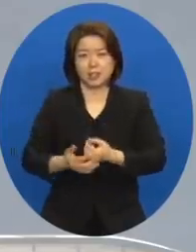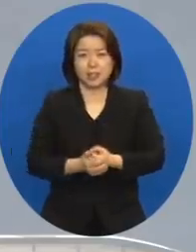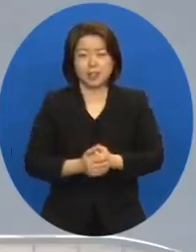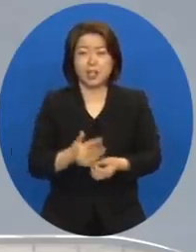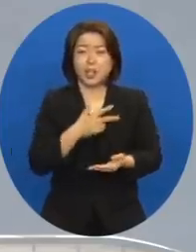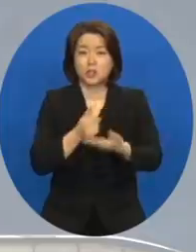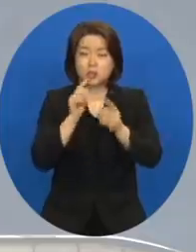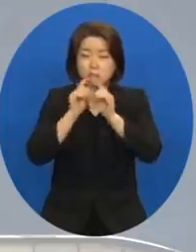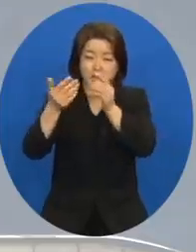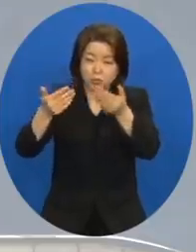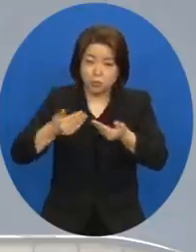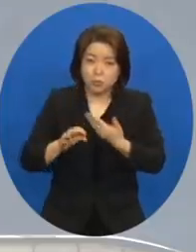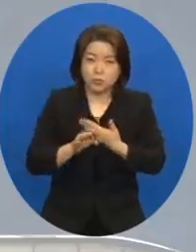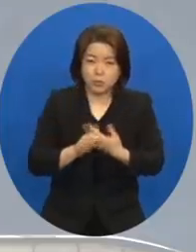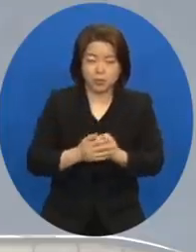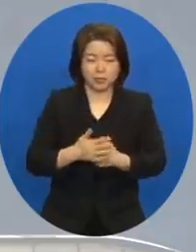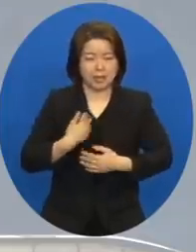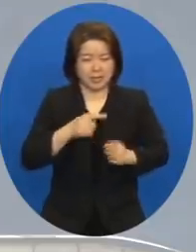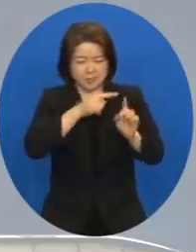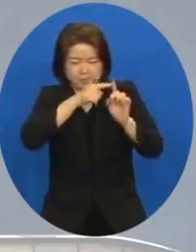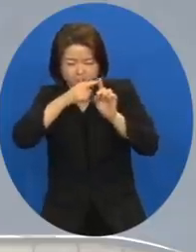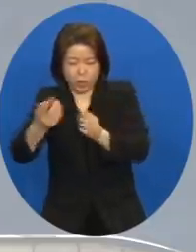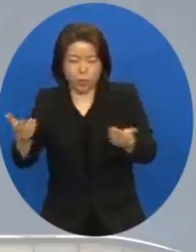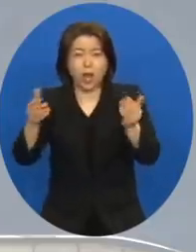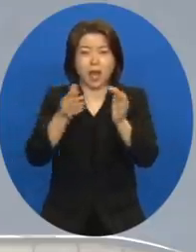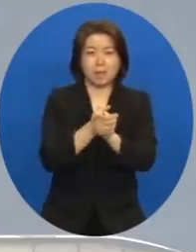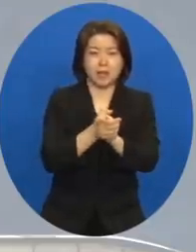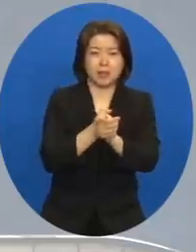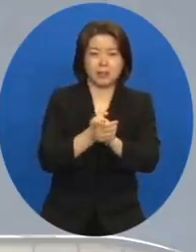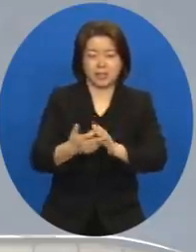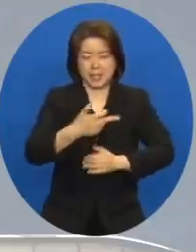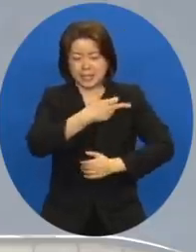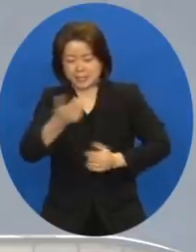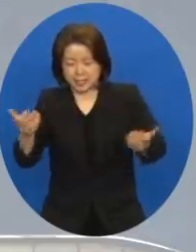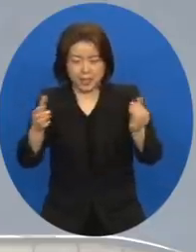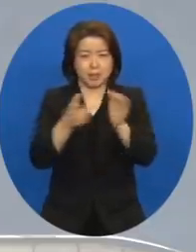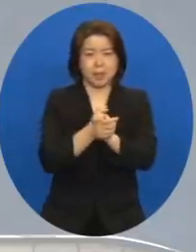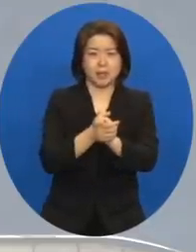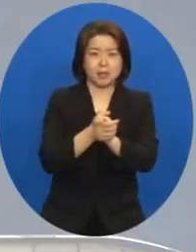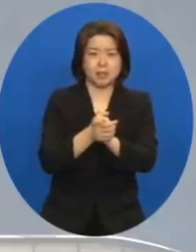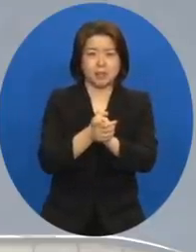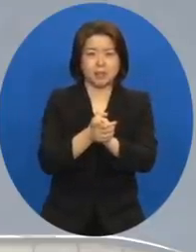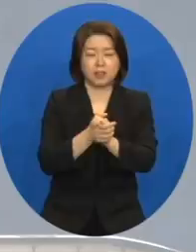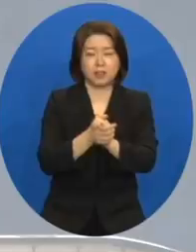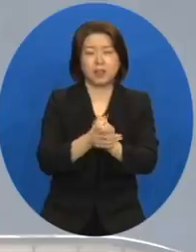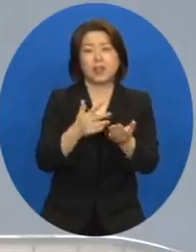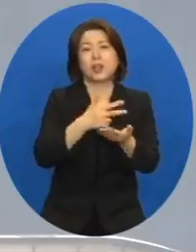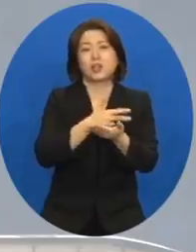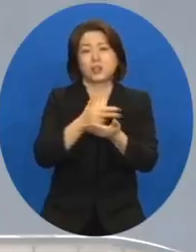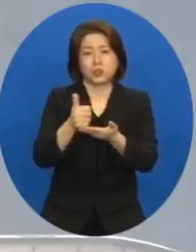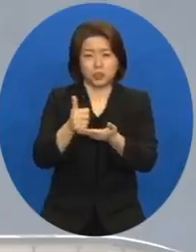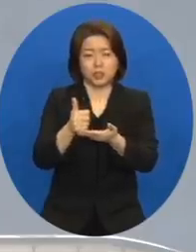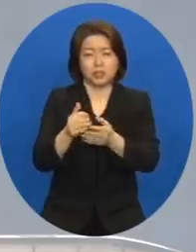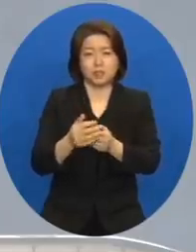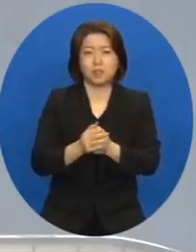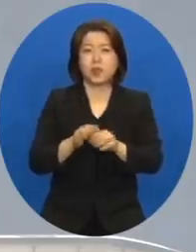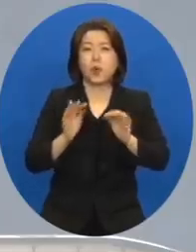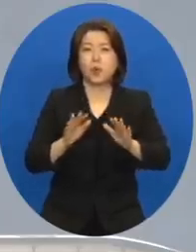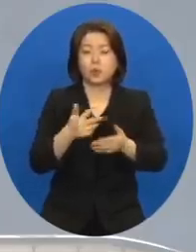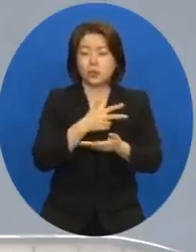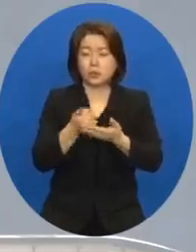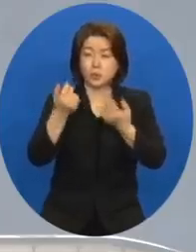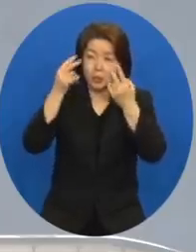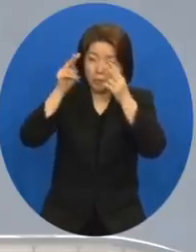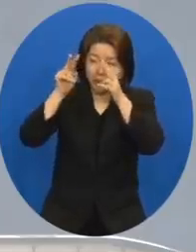주님 말씀하시면 저는 무조건 아멘입니다 크게 아멘 입니다 주님 오늘도 주님